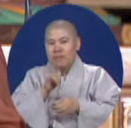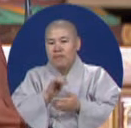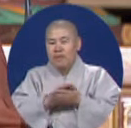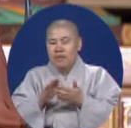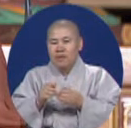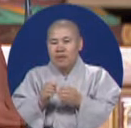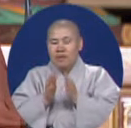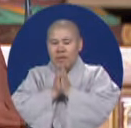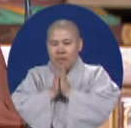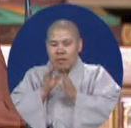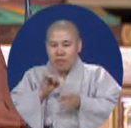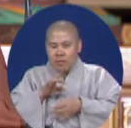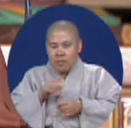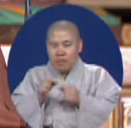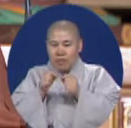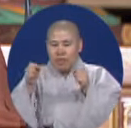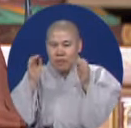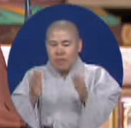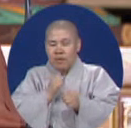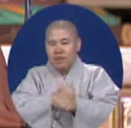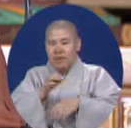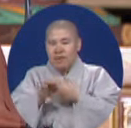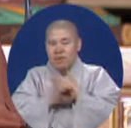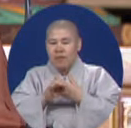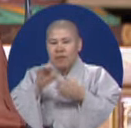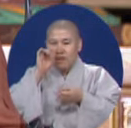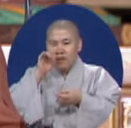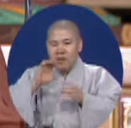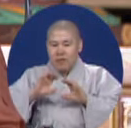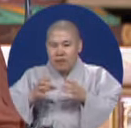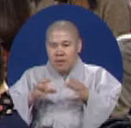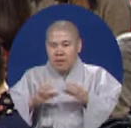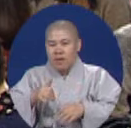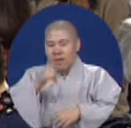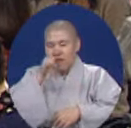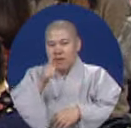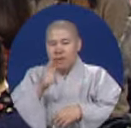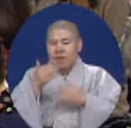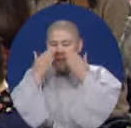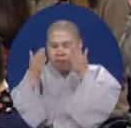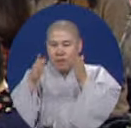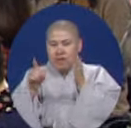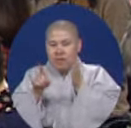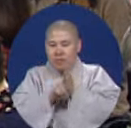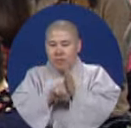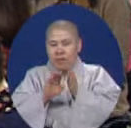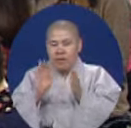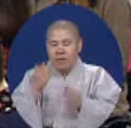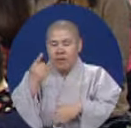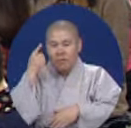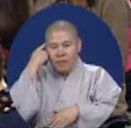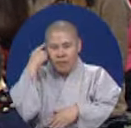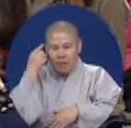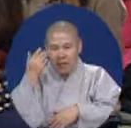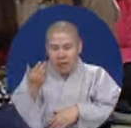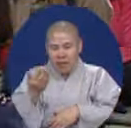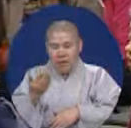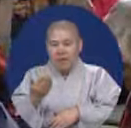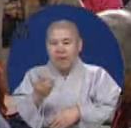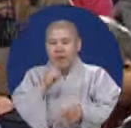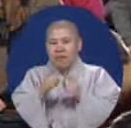연부를 오래 하면 극락세계가 있다는 걸 확실히 믿게 되느냐. 누가 그런 말을 하더라고요.